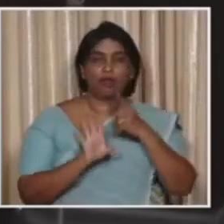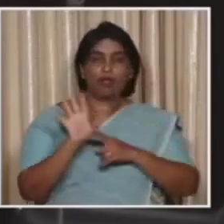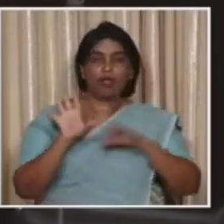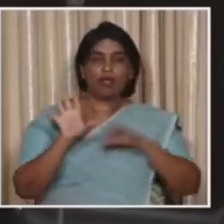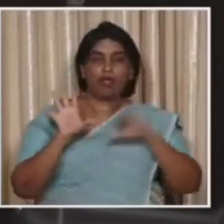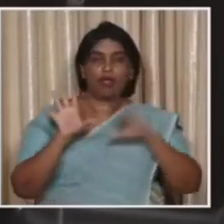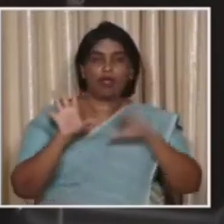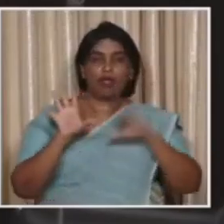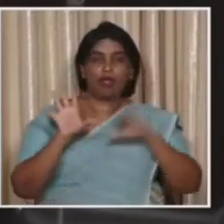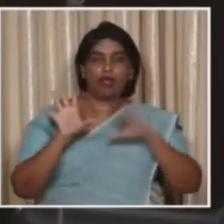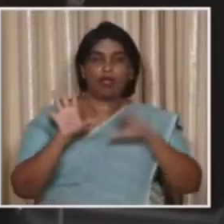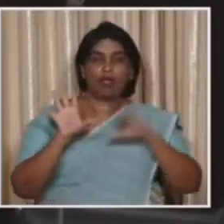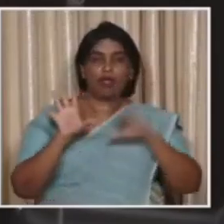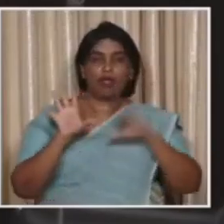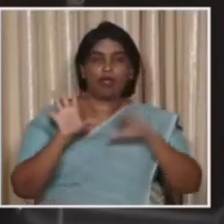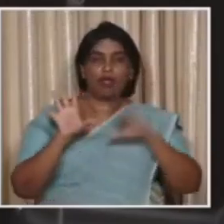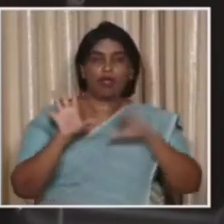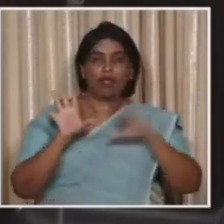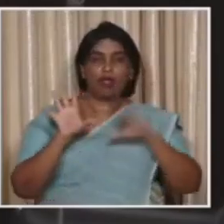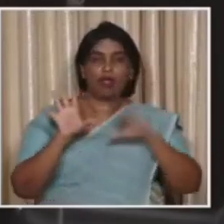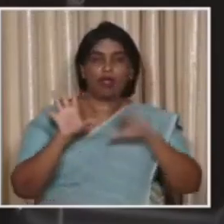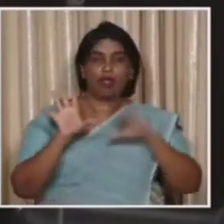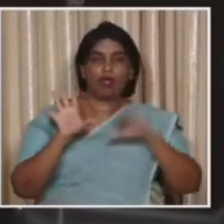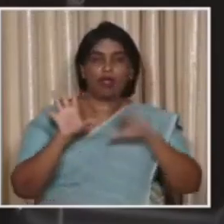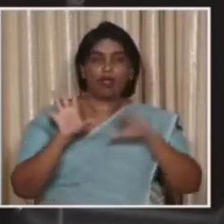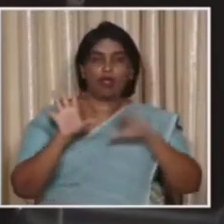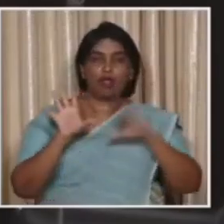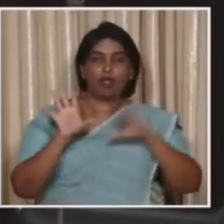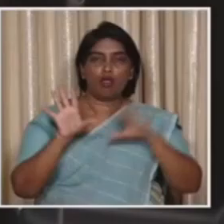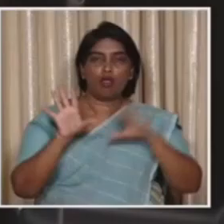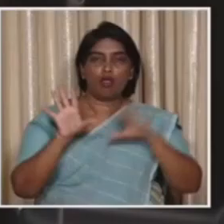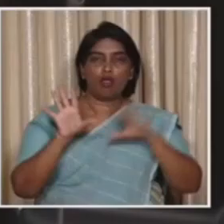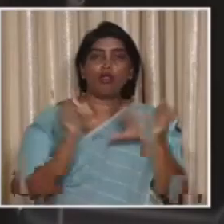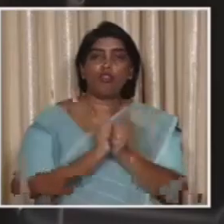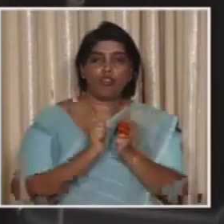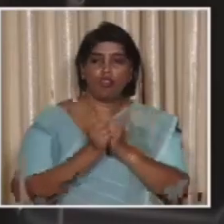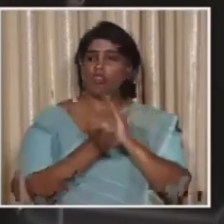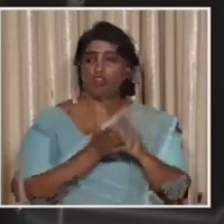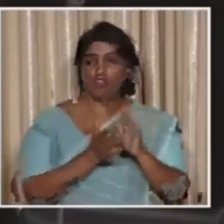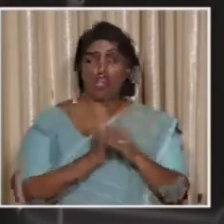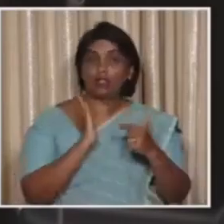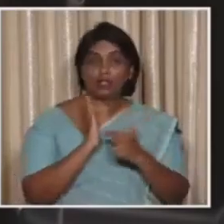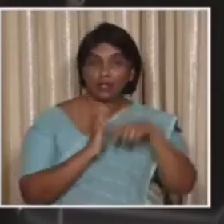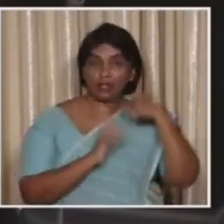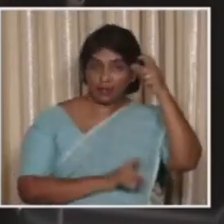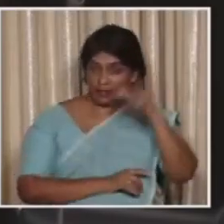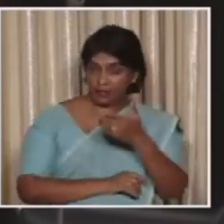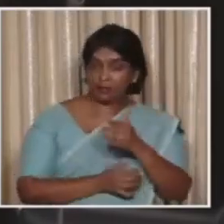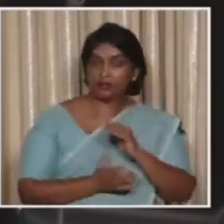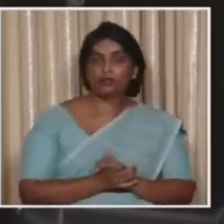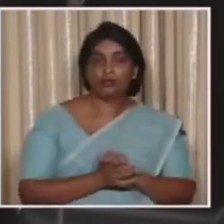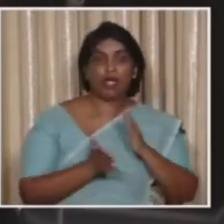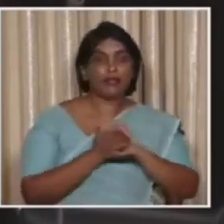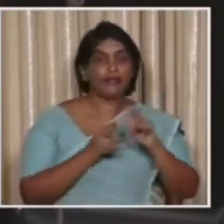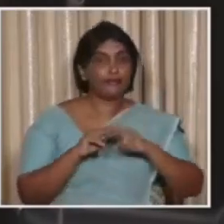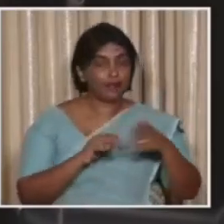10ක් විතර පස්සෙන් තමයි තාක්ෂණයේ ඉන්නේ. අපි ඩිලාන් පෙරේරා ඇමතුමාලා බොහොම විශාල කාර්යභාරයක් මේ ක්ෂේත්‍රයට කළා. තලතා අතුකෝරල ඇමතිතුමිය